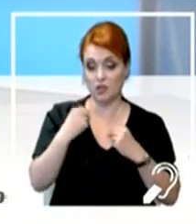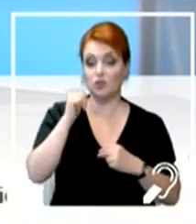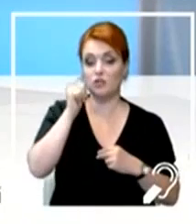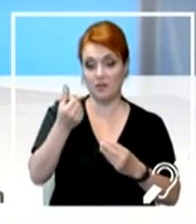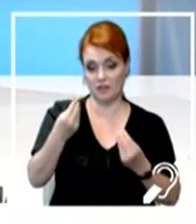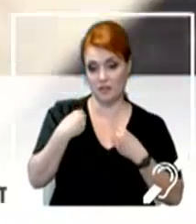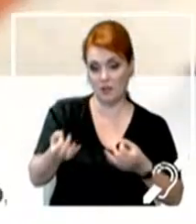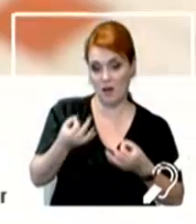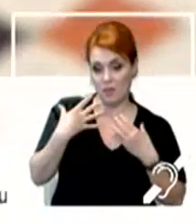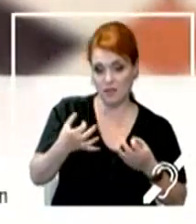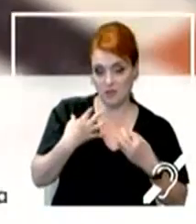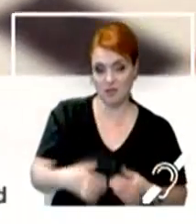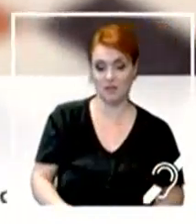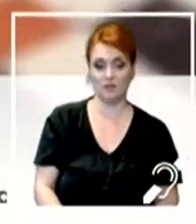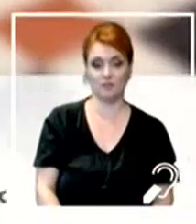oficială.